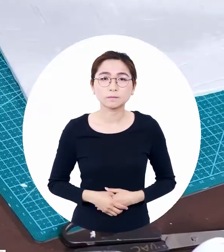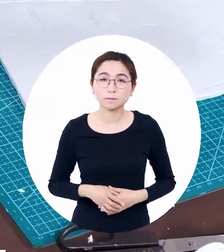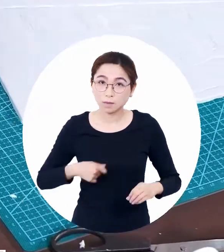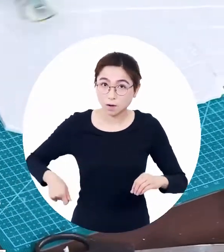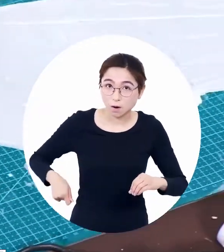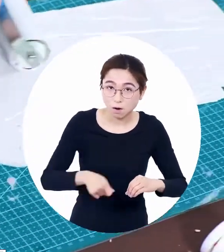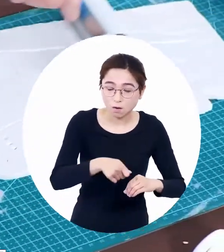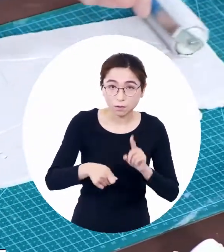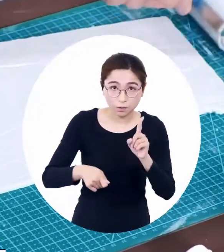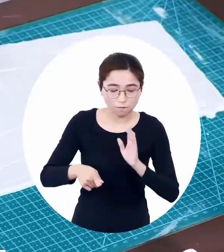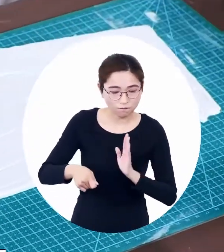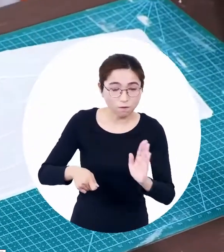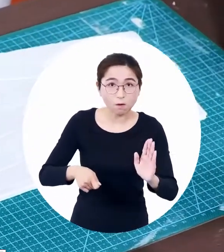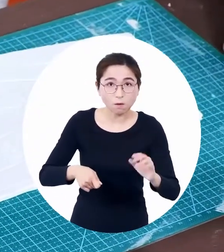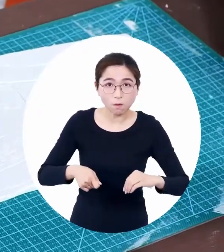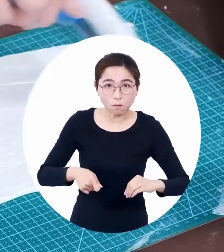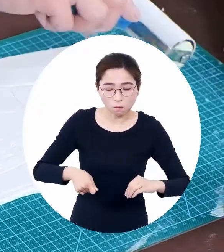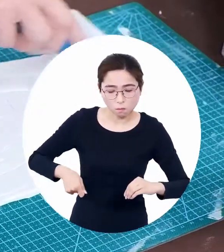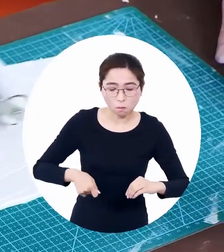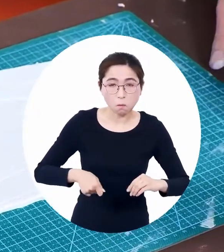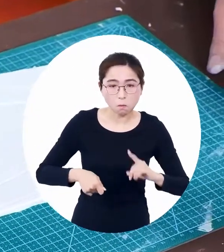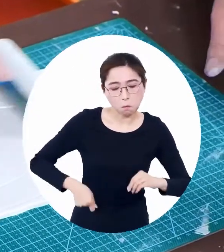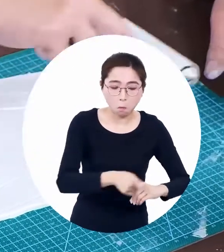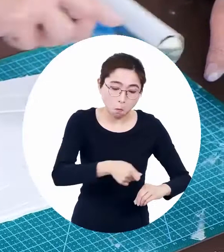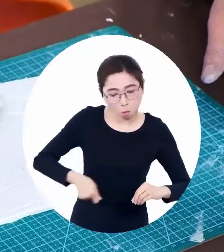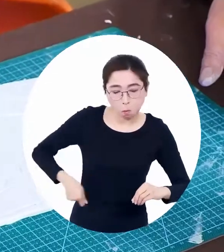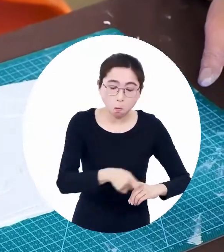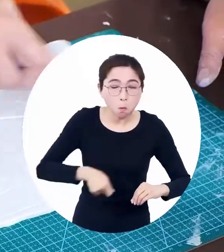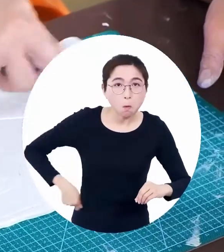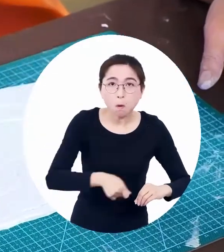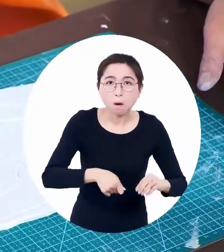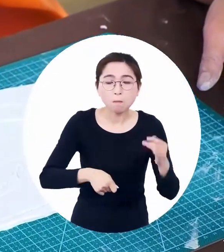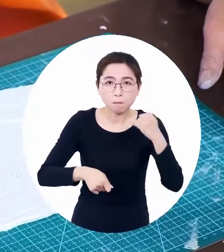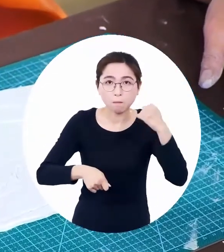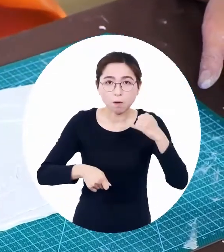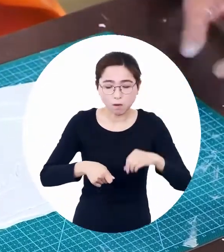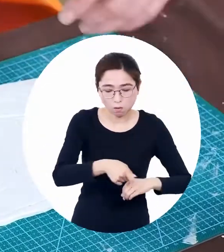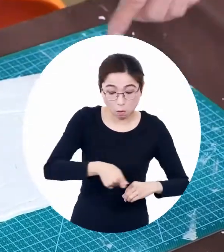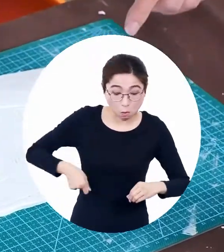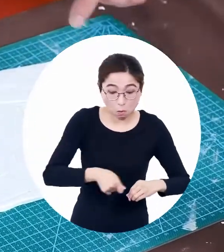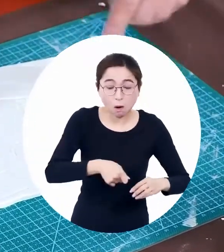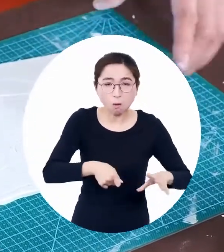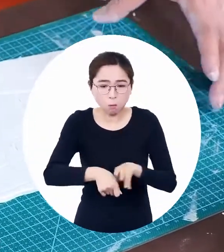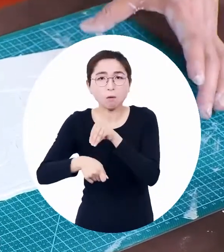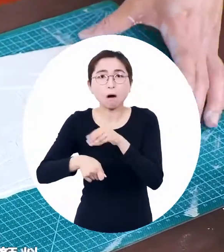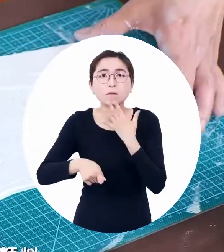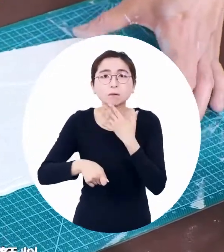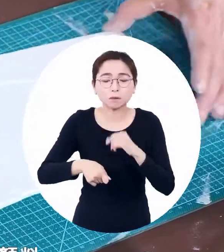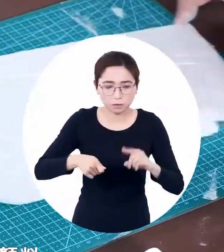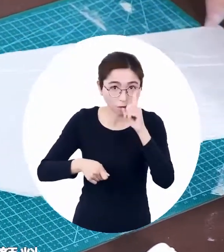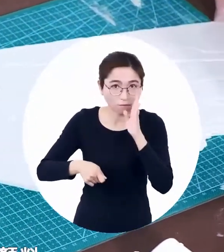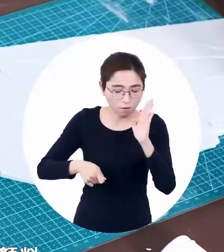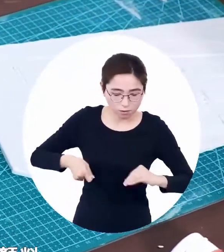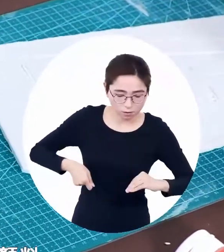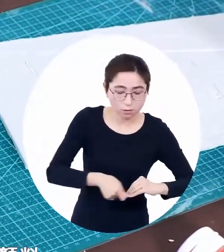咁我哋碌墨就一個方向啦，即係唔好話我哋有啲人啊咁樣碌又咁樣碌來碌去，咁有機會攞翻走啲墨咯。我哋